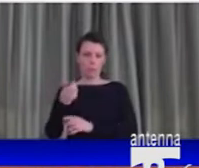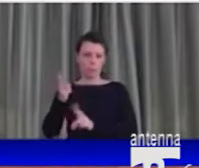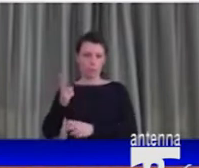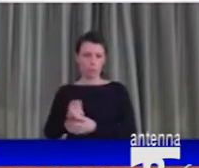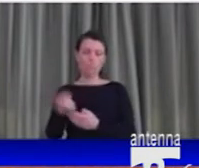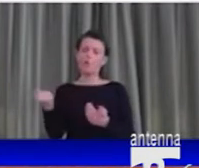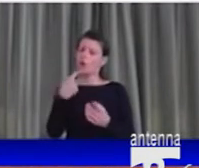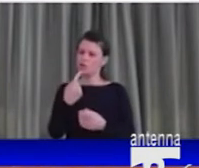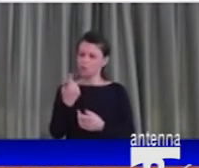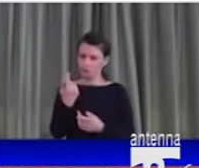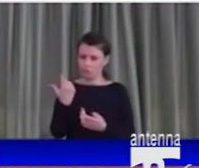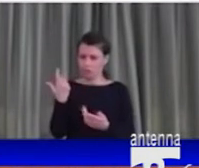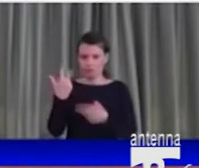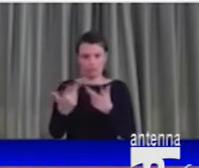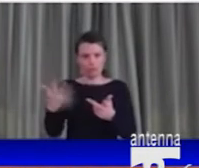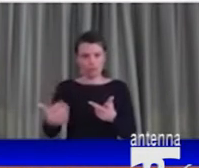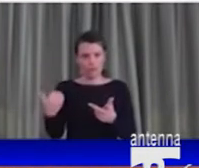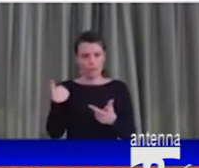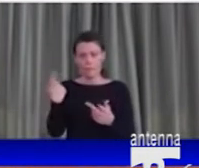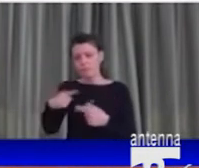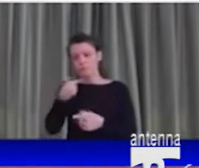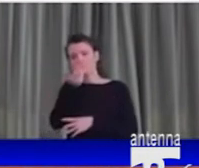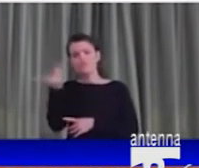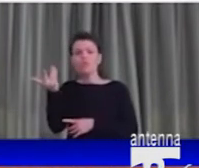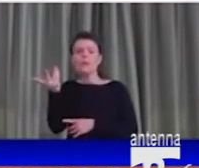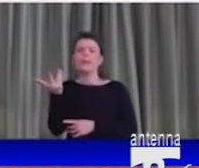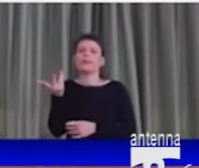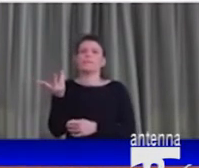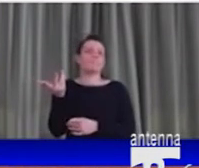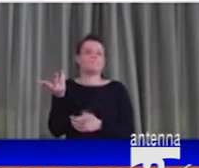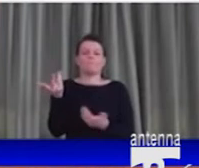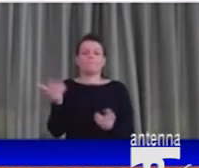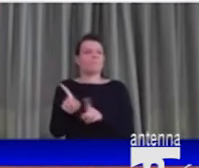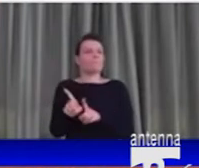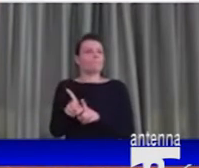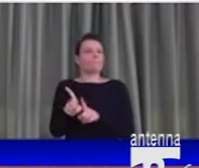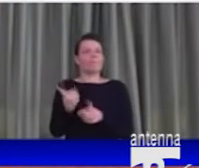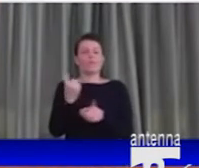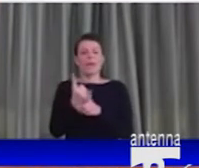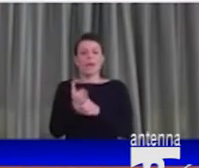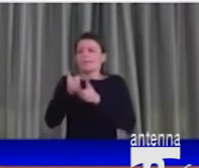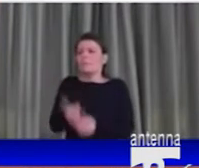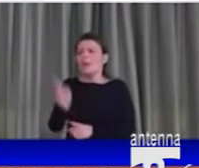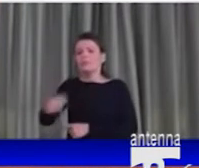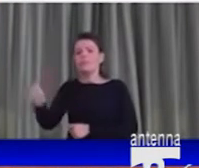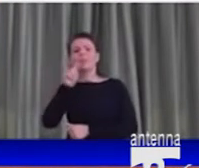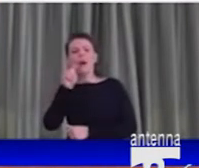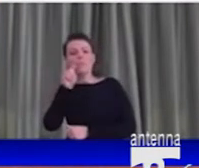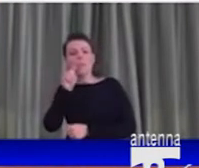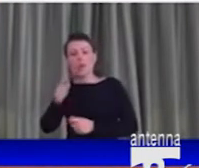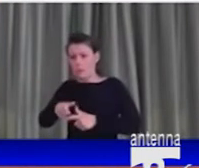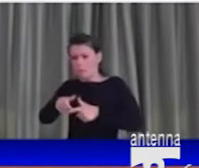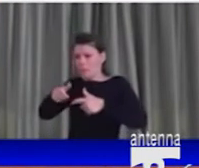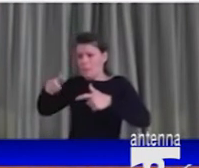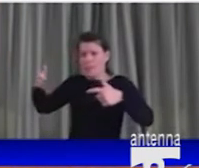questi alla fine sono dati un po' relativi perché dati anche dai tanti numeri dei tamponi, quindi probabilmente tamponi che ieri non